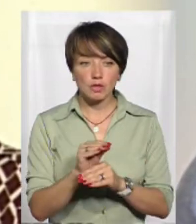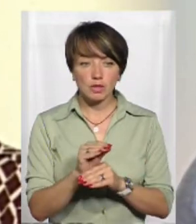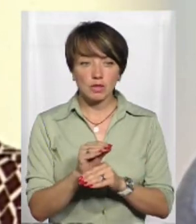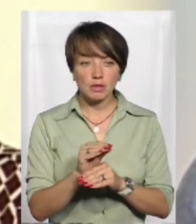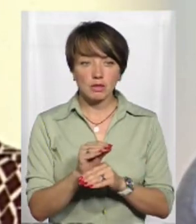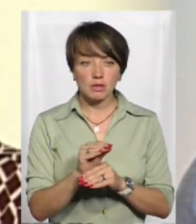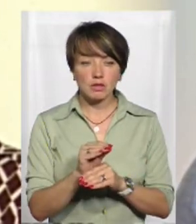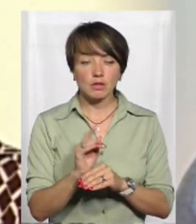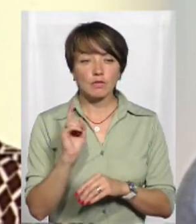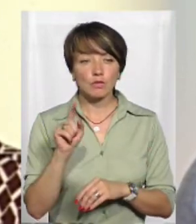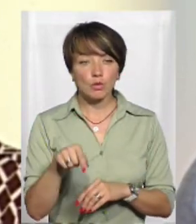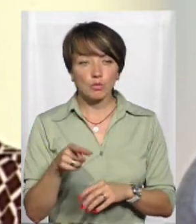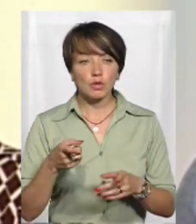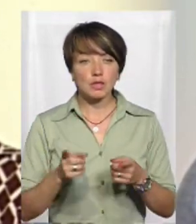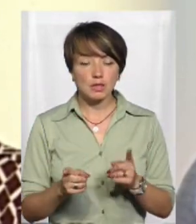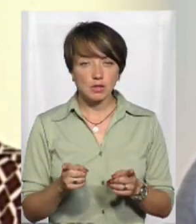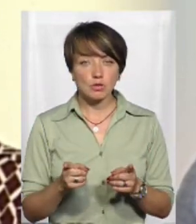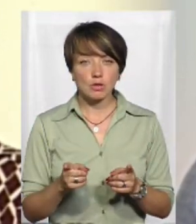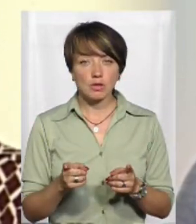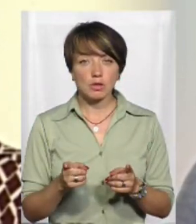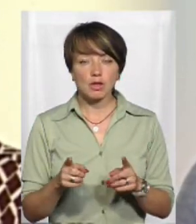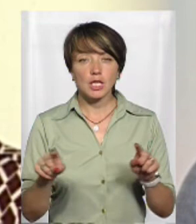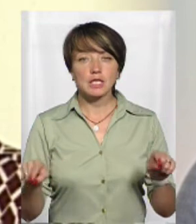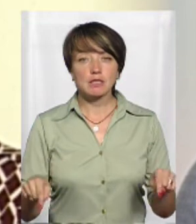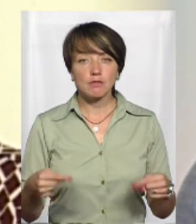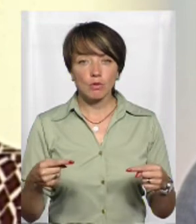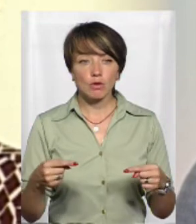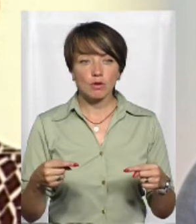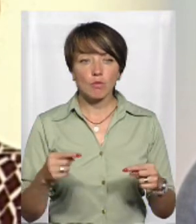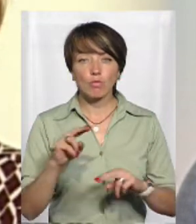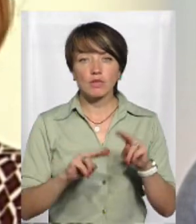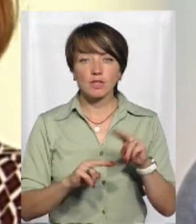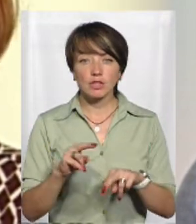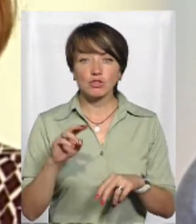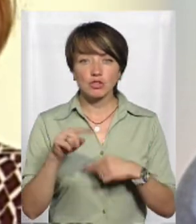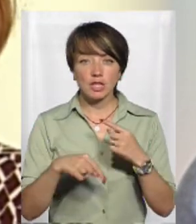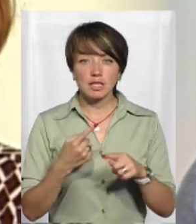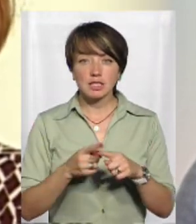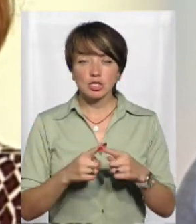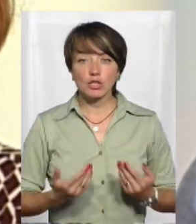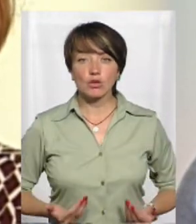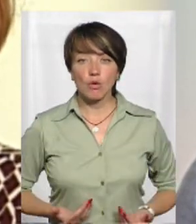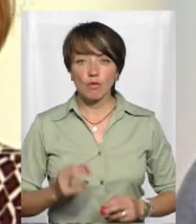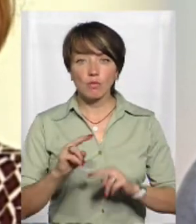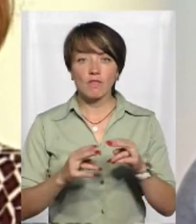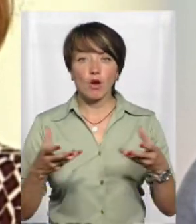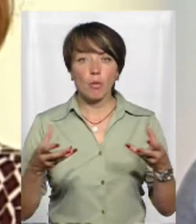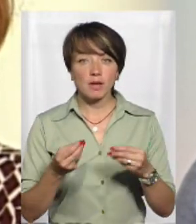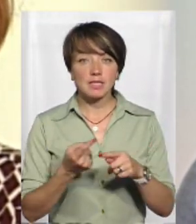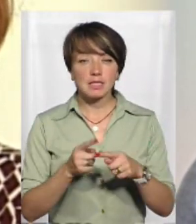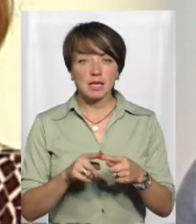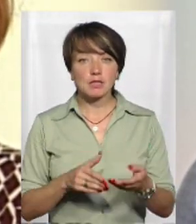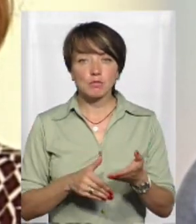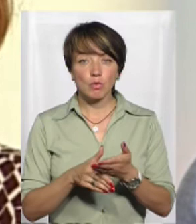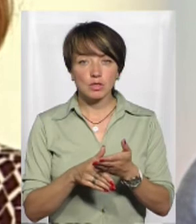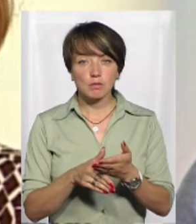Олександра. Питання в тому, що дійсно створення будівництва через ці житлово-будівельні кооперативи – це